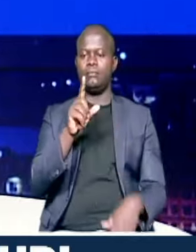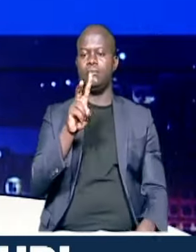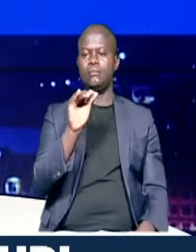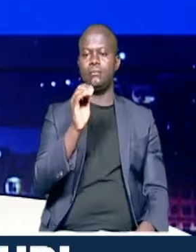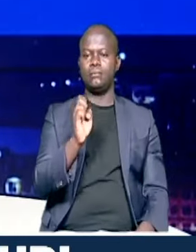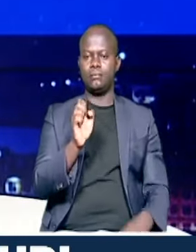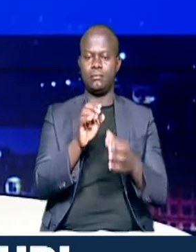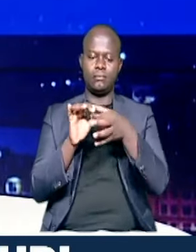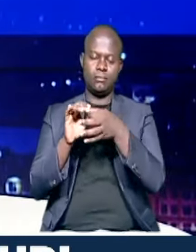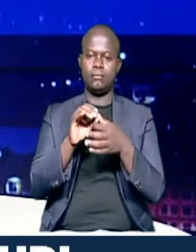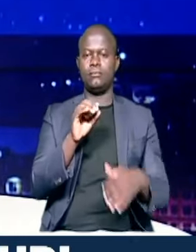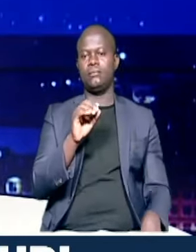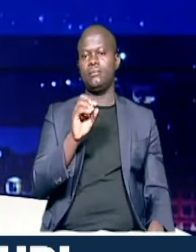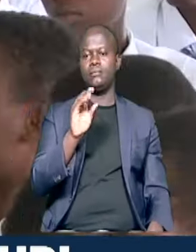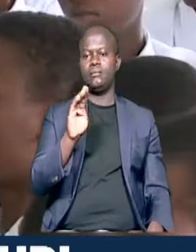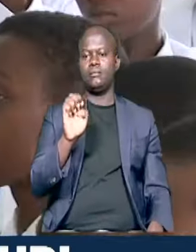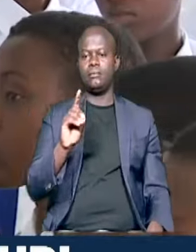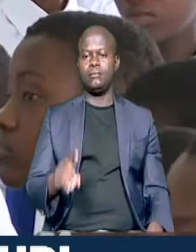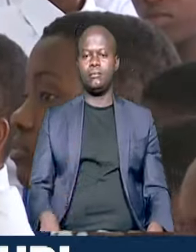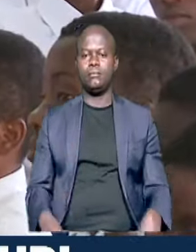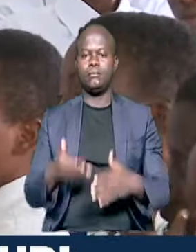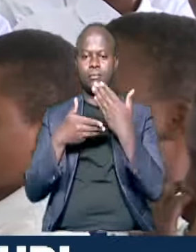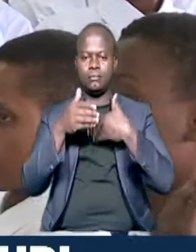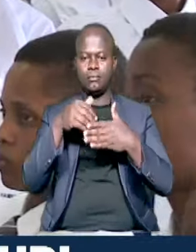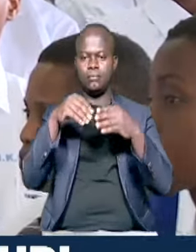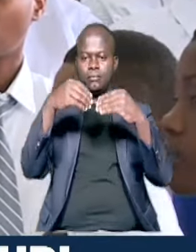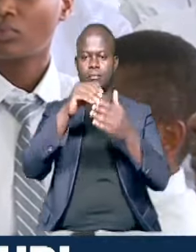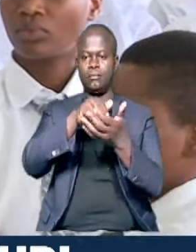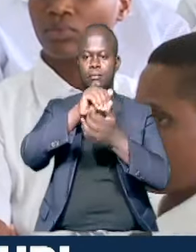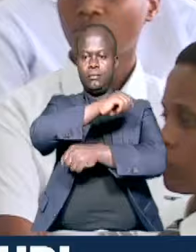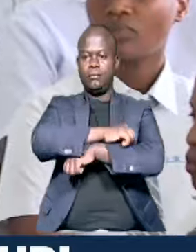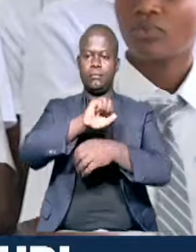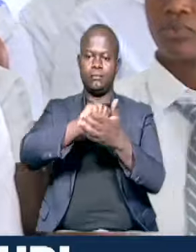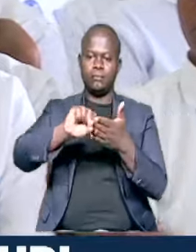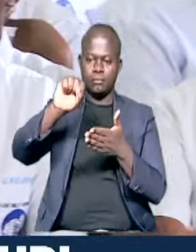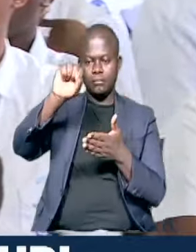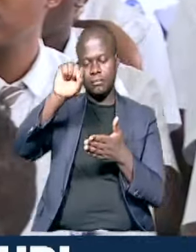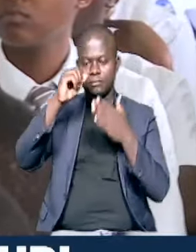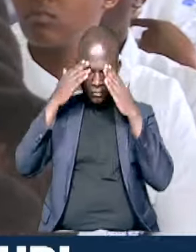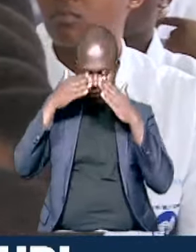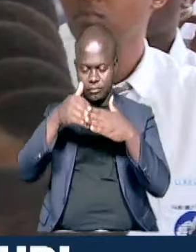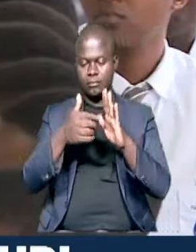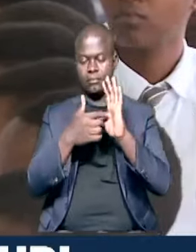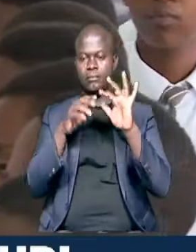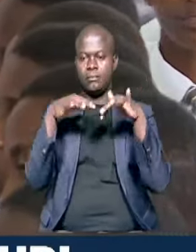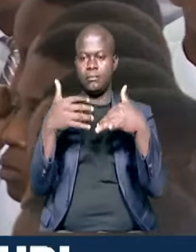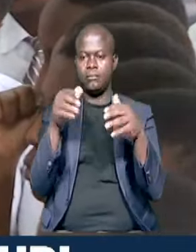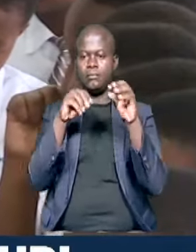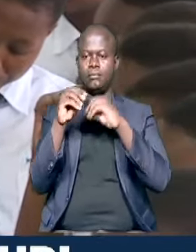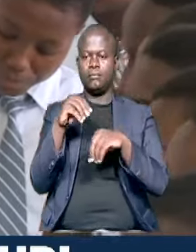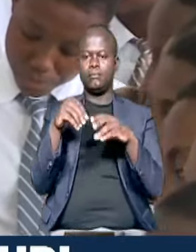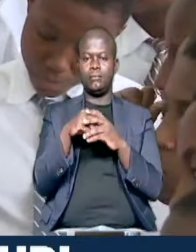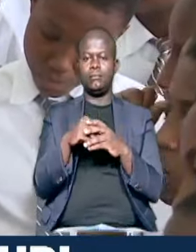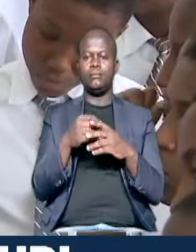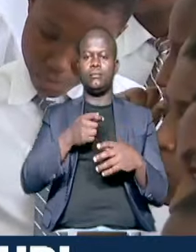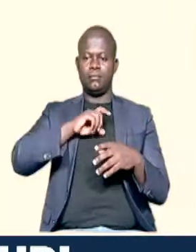na Obed Rusinga mu biganiro byatanzwe mu bigo by'amashuri yisumbuye Yibanze ku kugaragaza umusanzu intwari z'u Rwanda zatanze